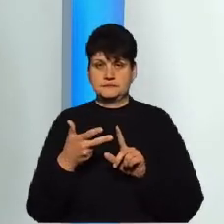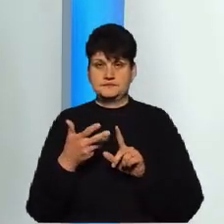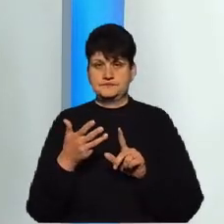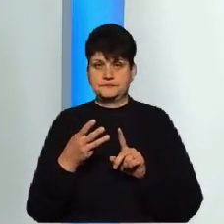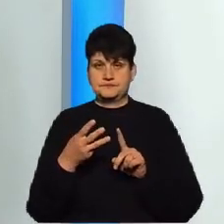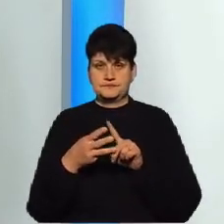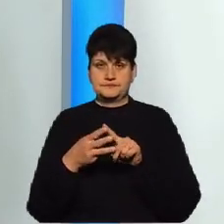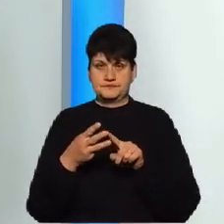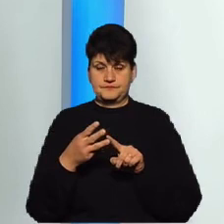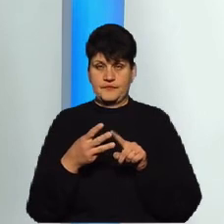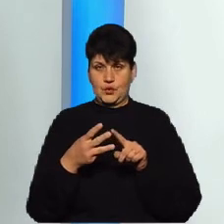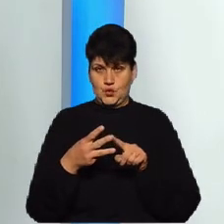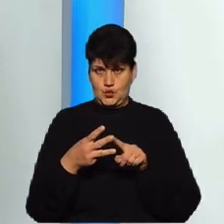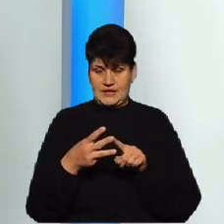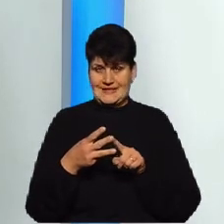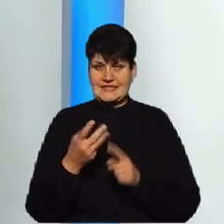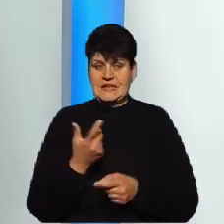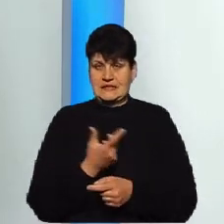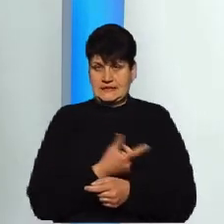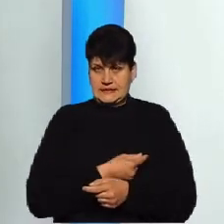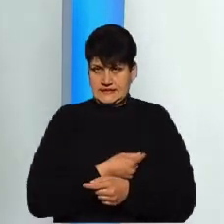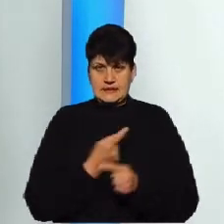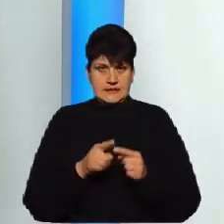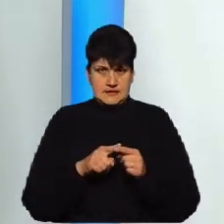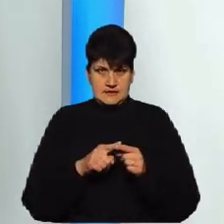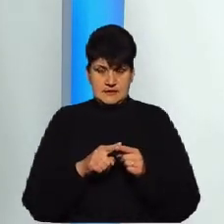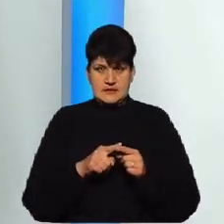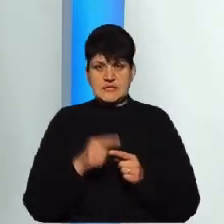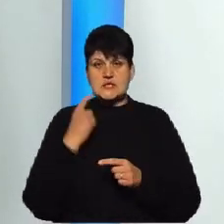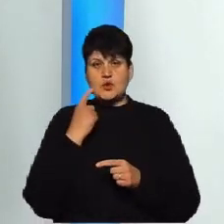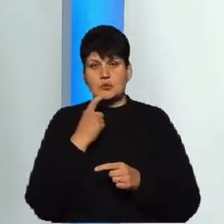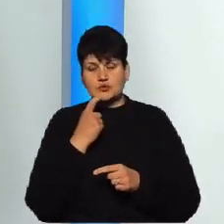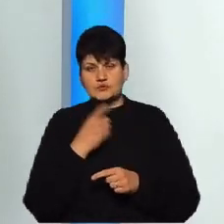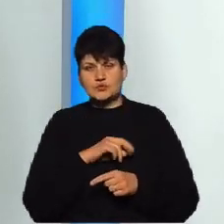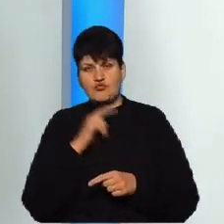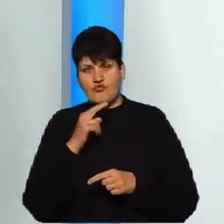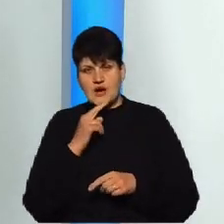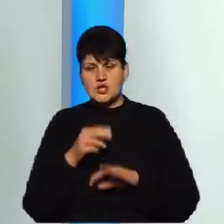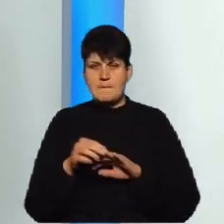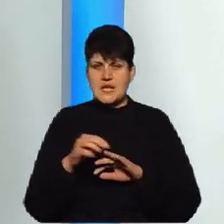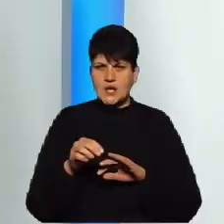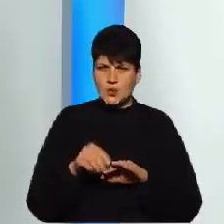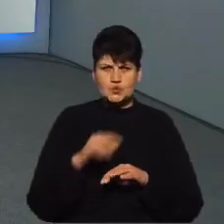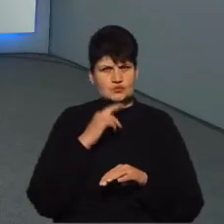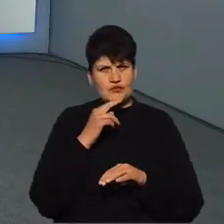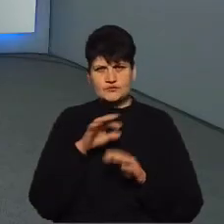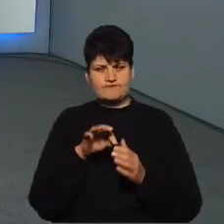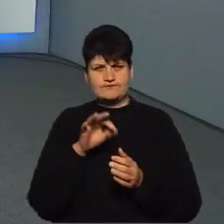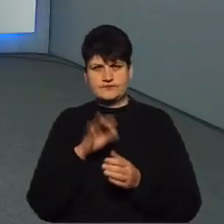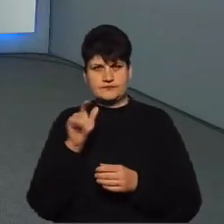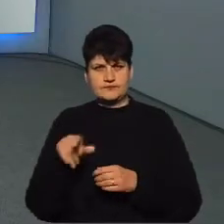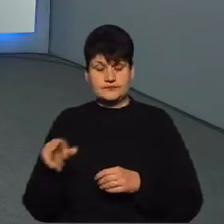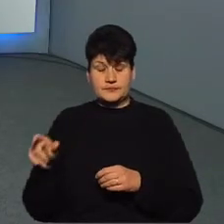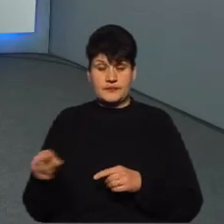це свідомо підходити до вибору своїх спеціалістів, стоматологи, манікюр, педикюр і так далі. Але тут ризик вкрай